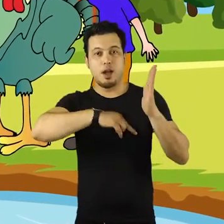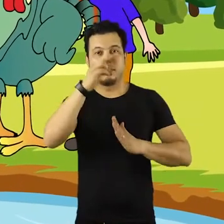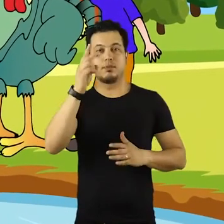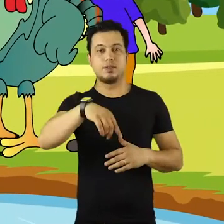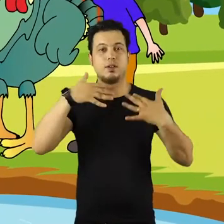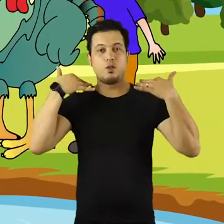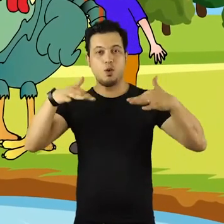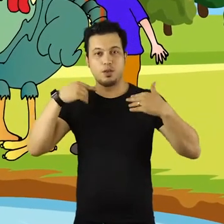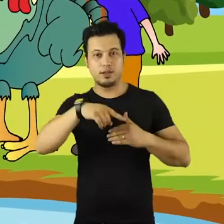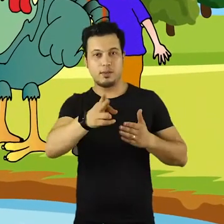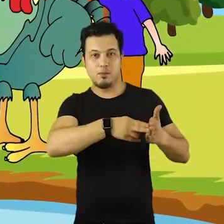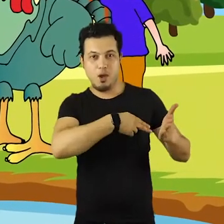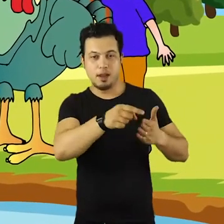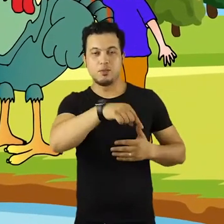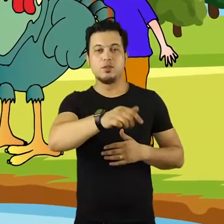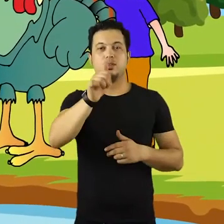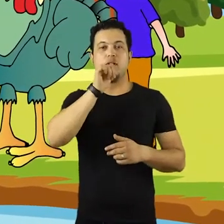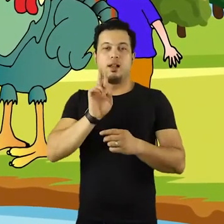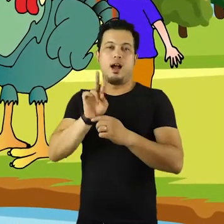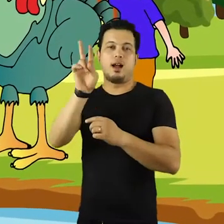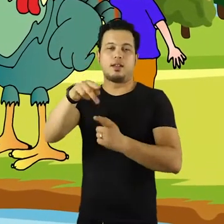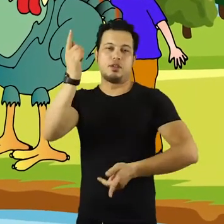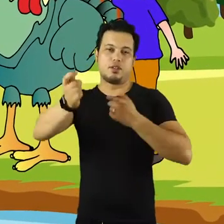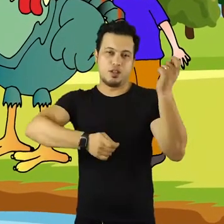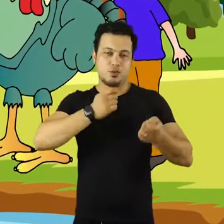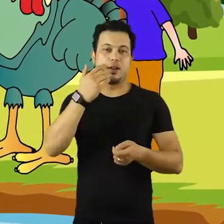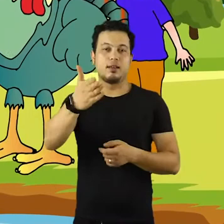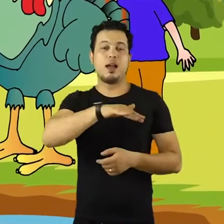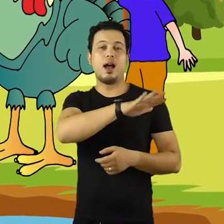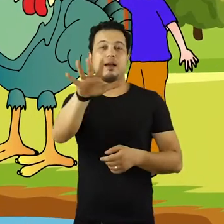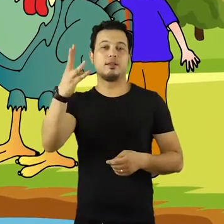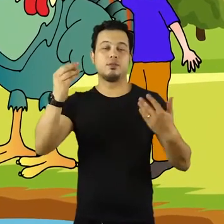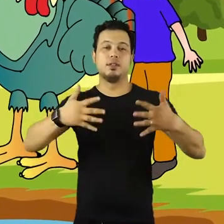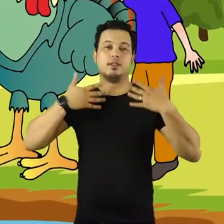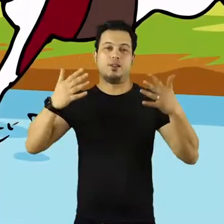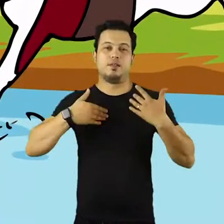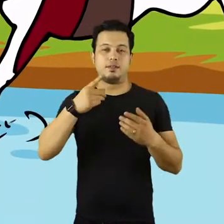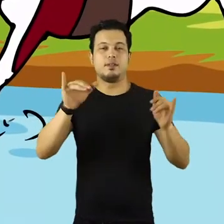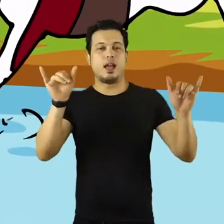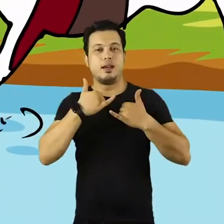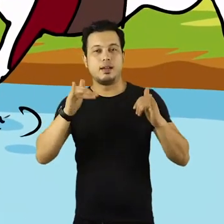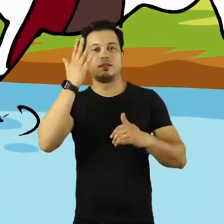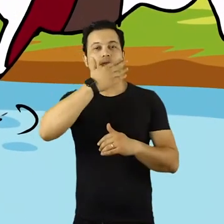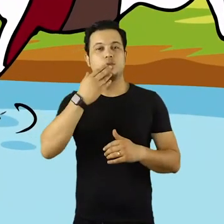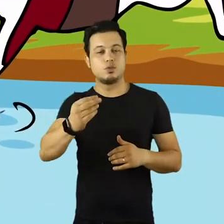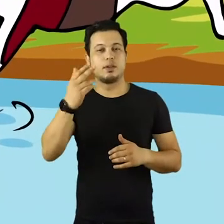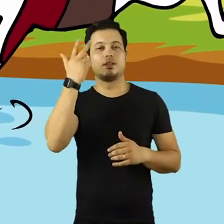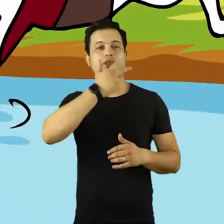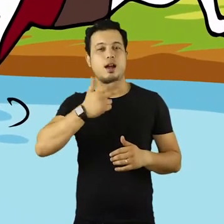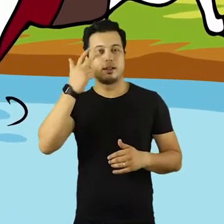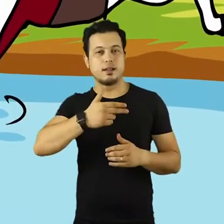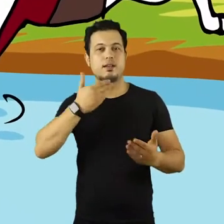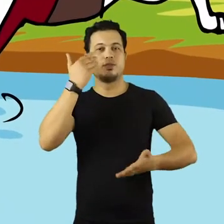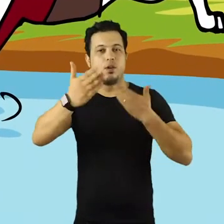koyunları sudan atlatmaya çalışıyorlardı. Ve herkes çok eğleniyordu. Şarkılar söyleniyor,